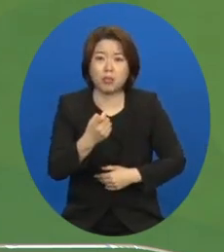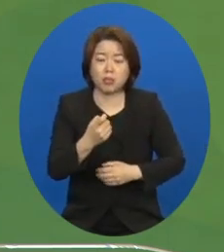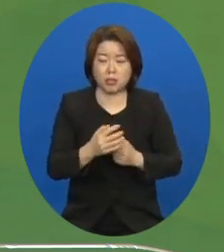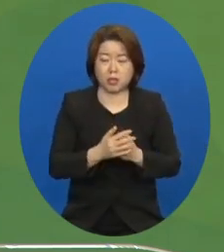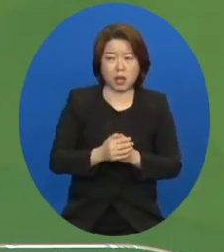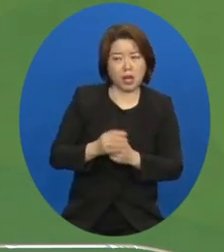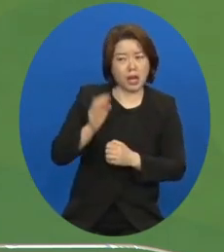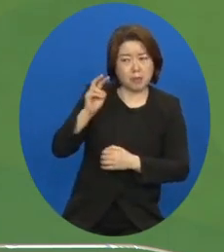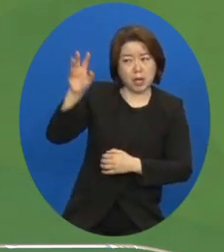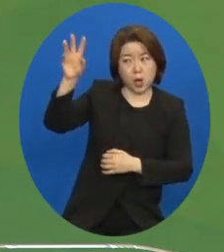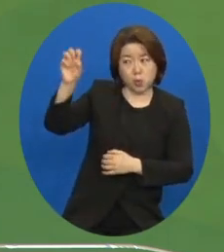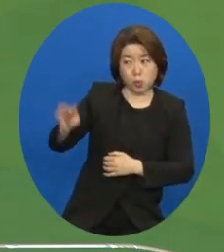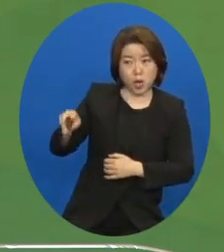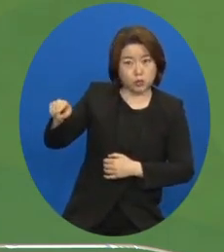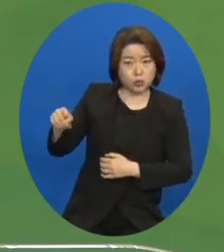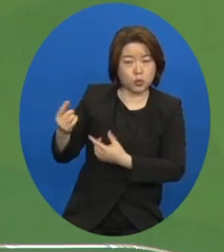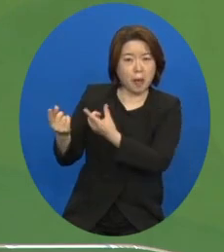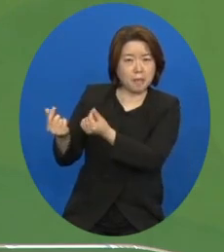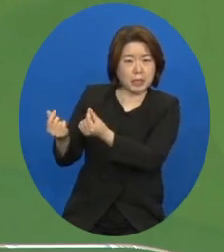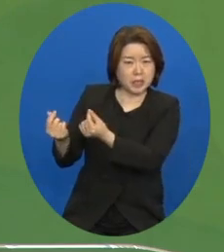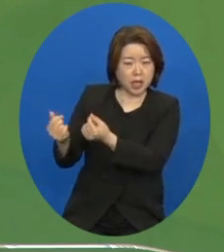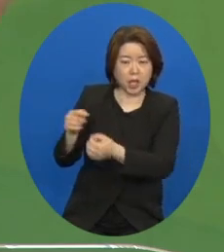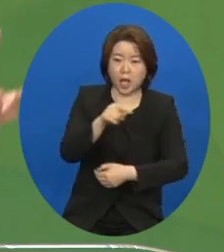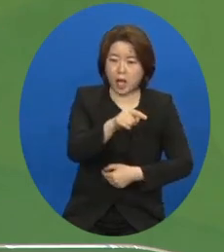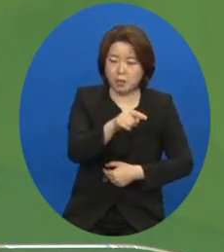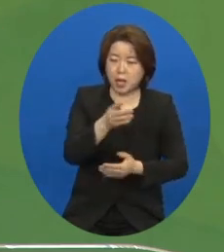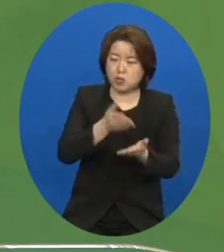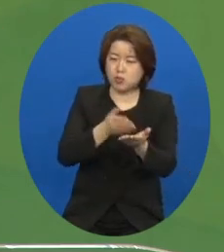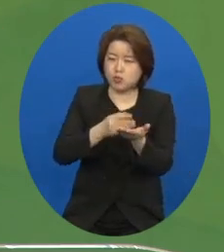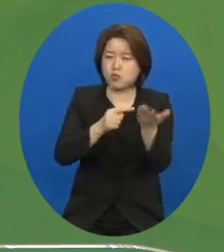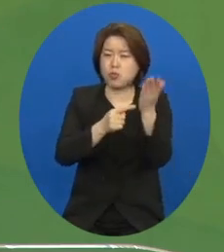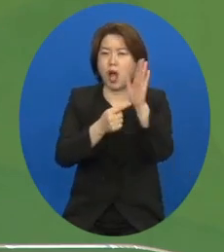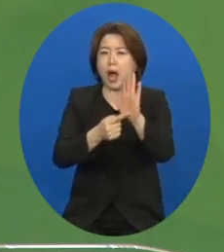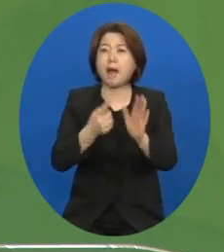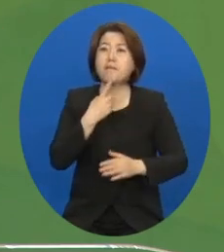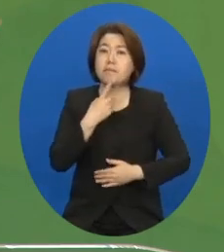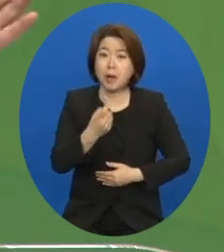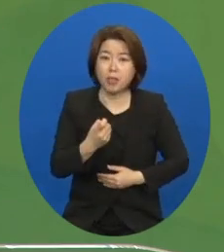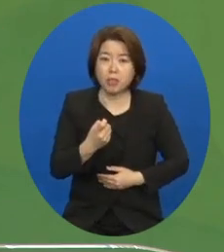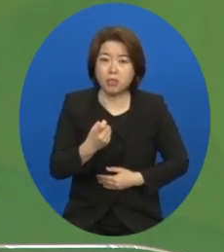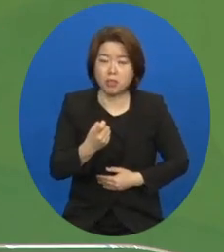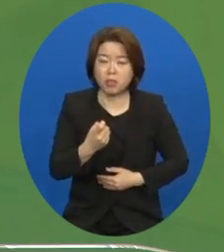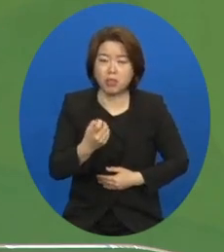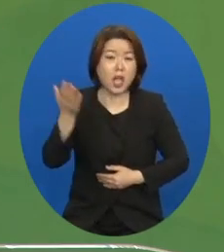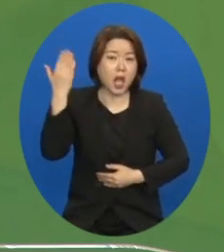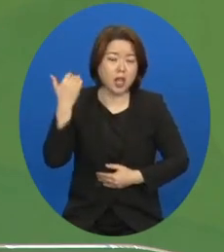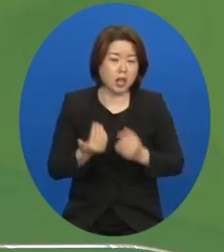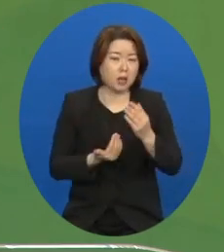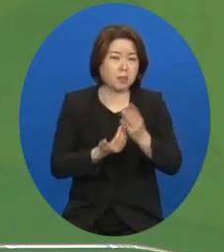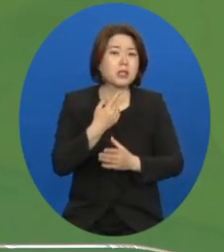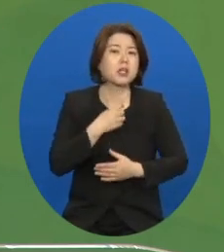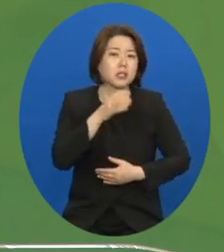광주에서 일어났던 것 비슷하게 아마 뉴스에 보도가 되고 이럴 일이 벌어졌어요.